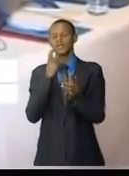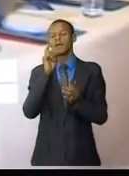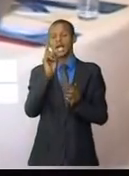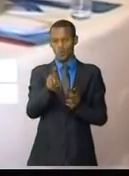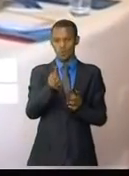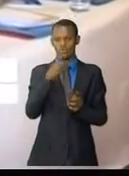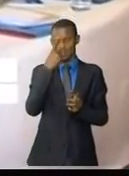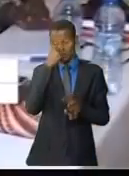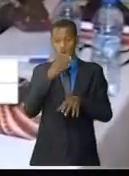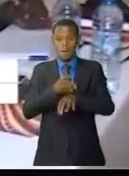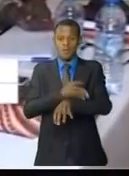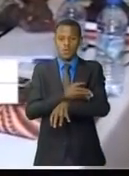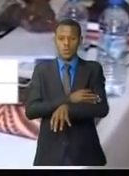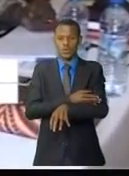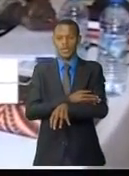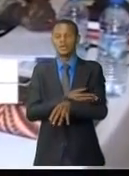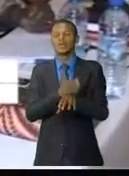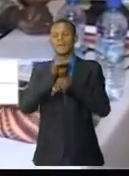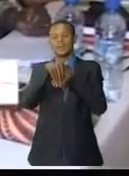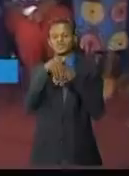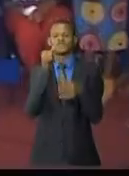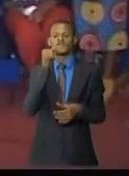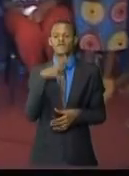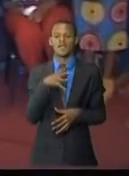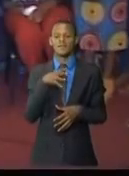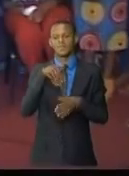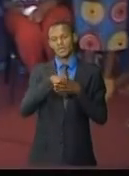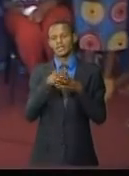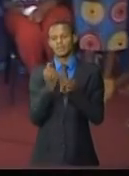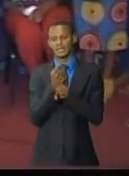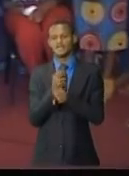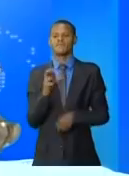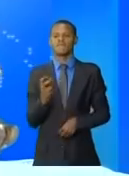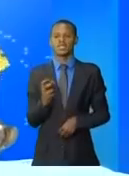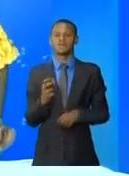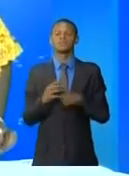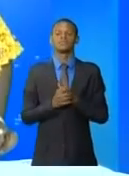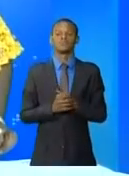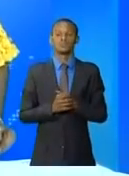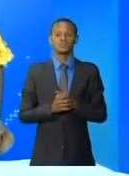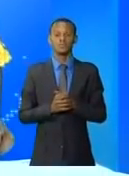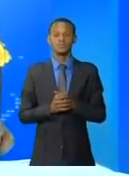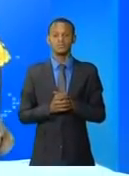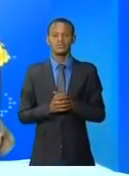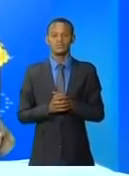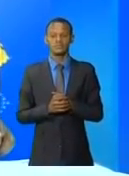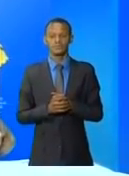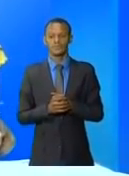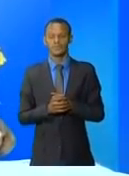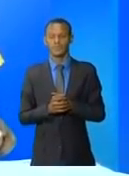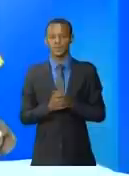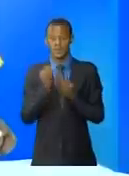secteur extractif et la mise en place du statut régissant leur structure. En nouvelle également, sous le